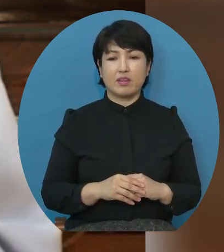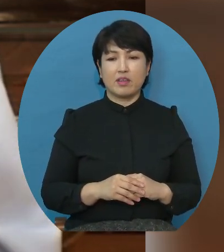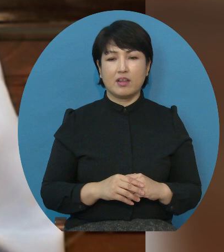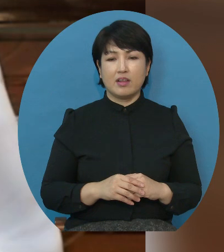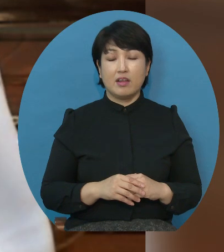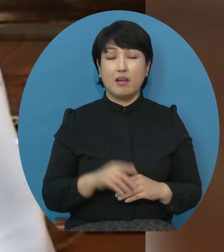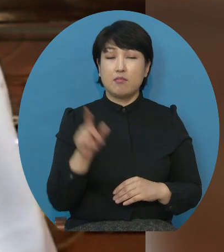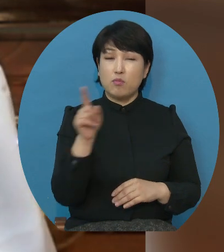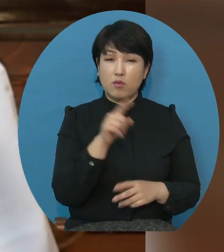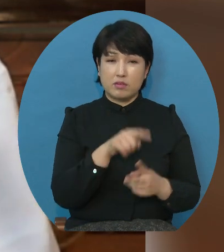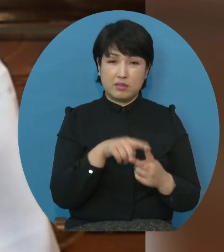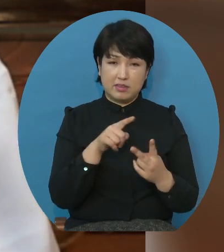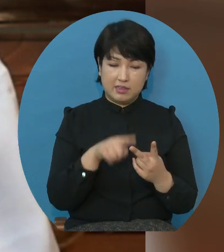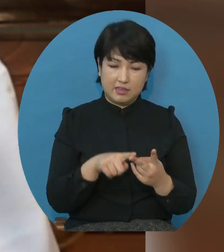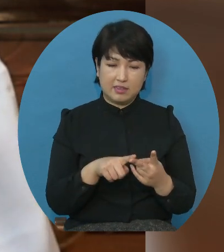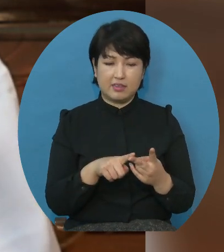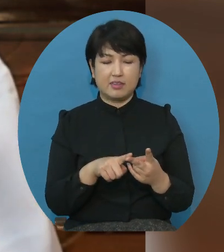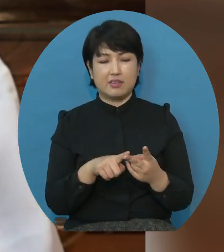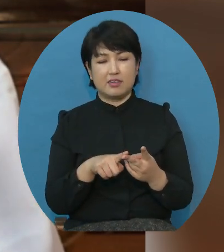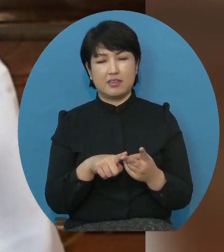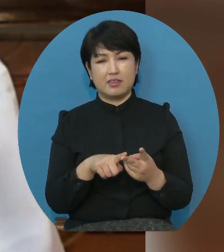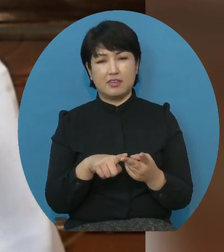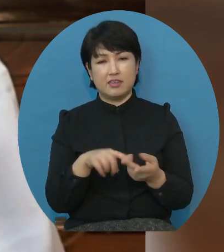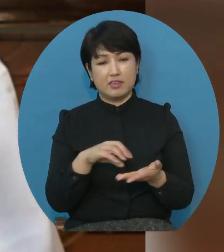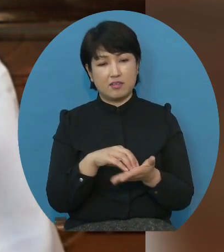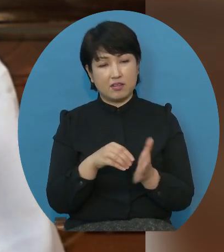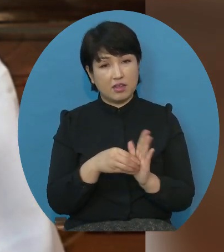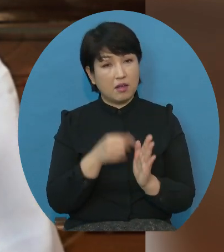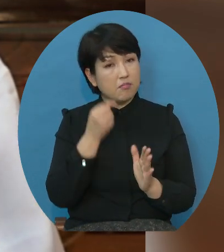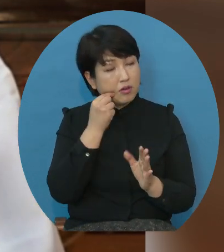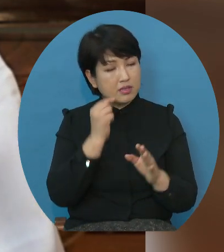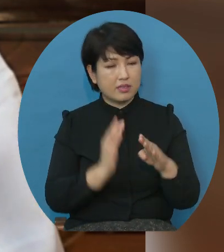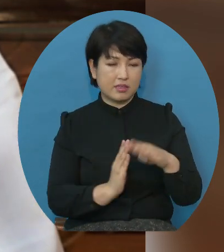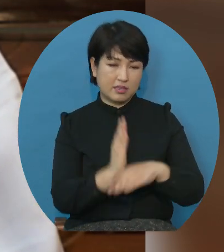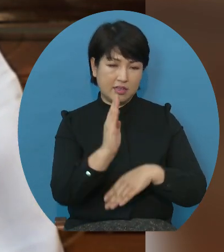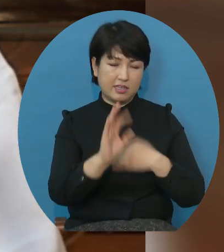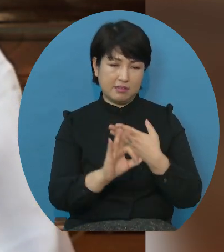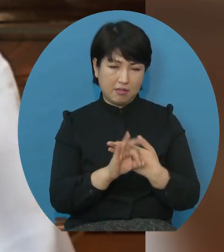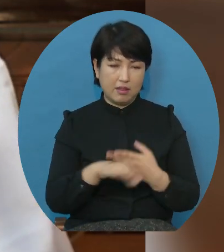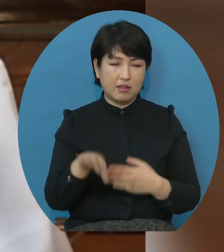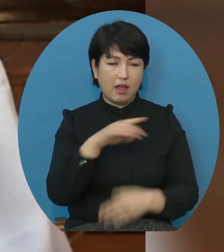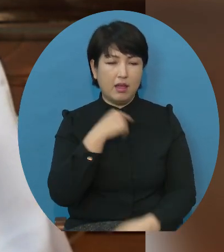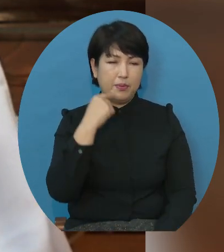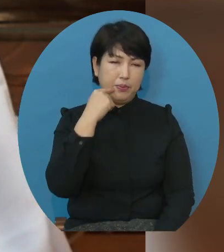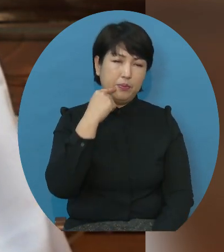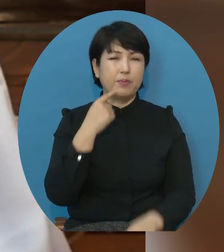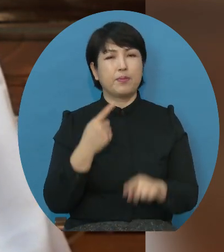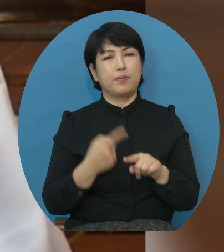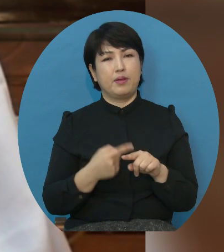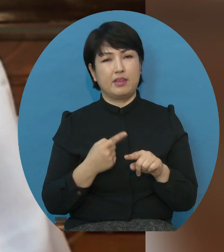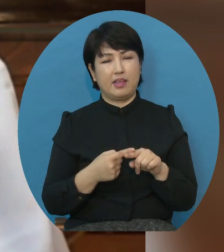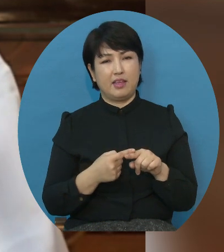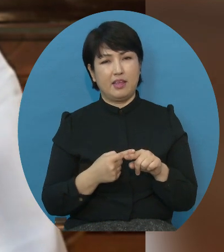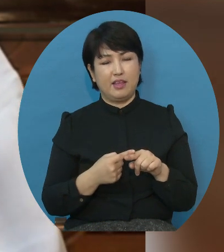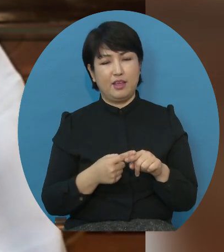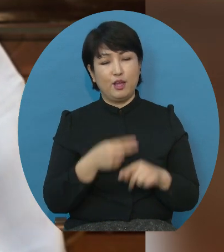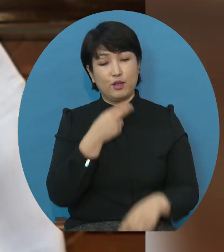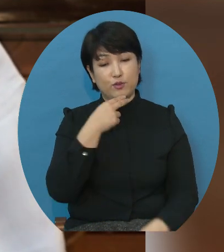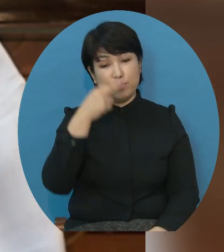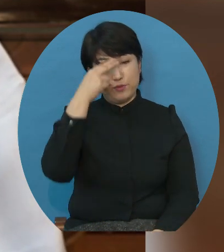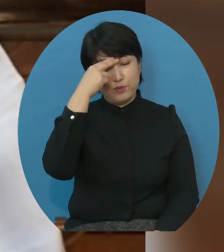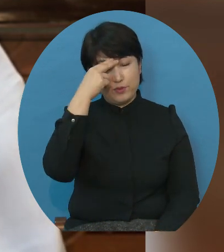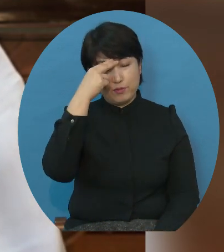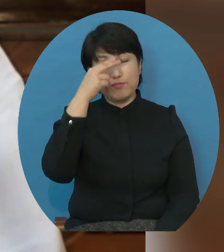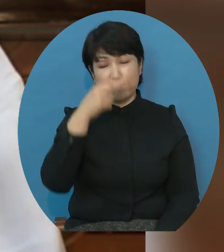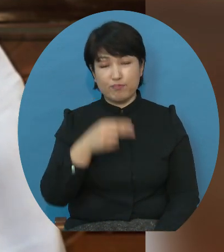이렇게 그 어떤 것이든지 지나치게 됩니다 아 통이 된다 이거예요 맛있는 술이 내